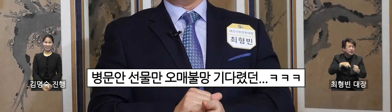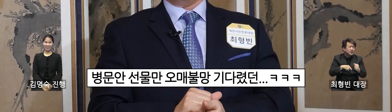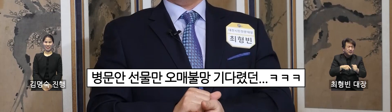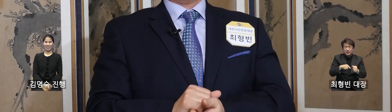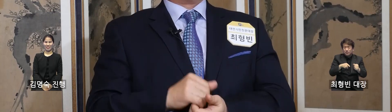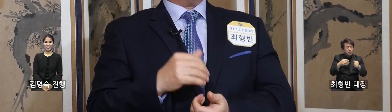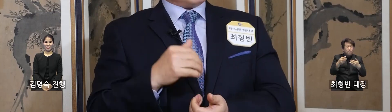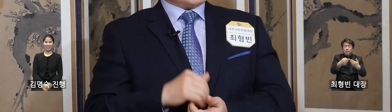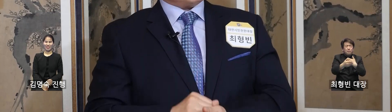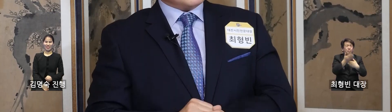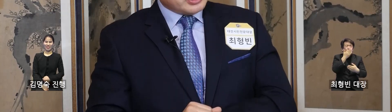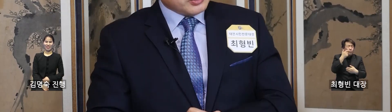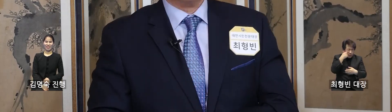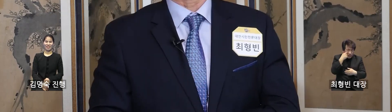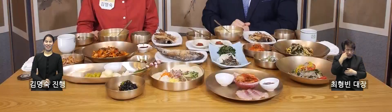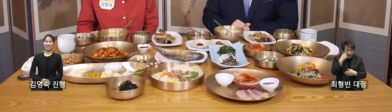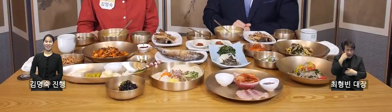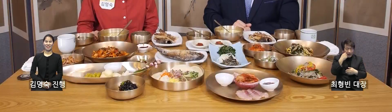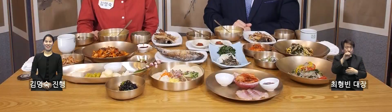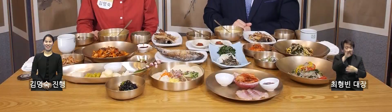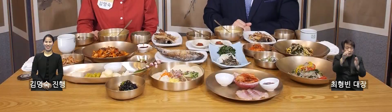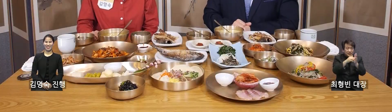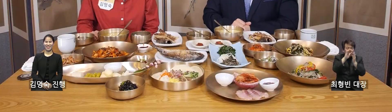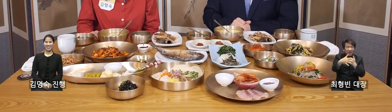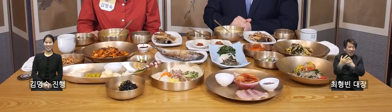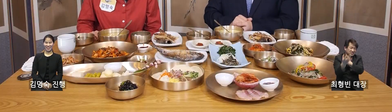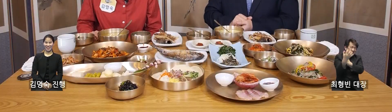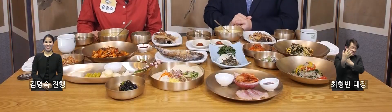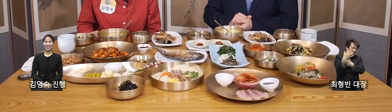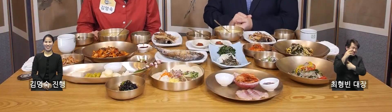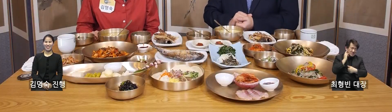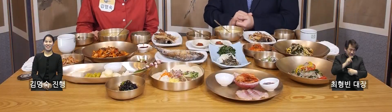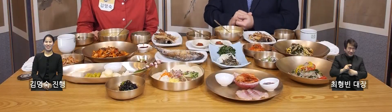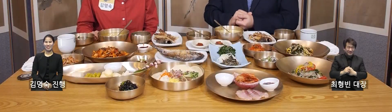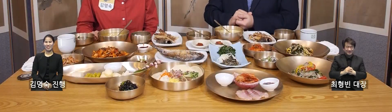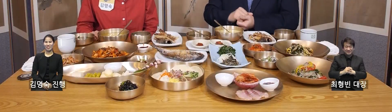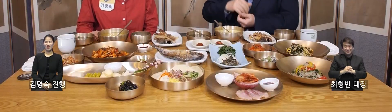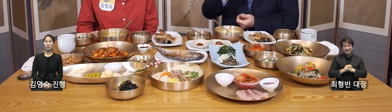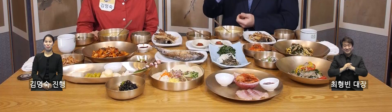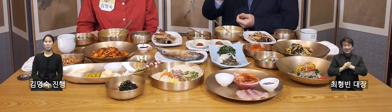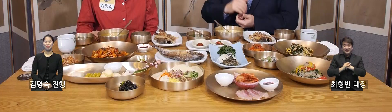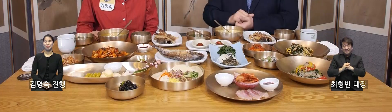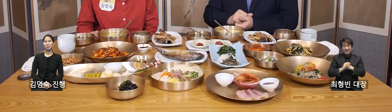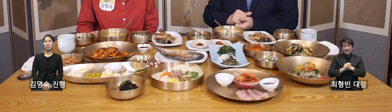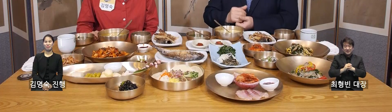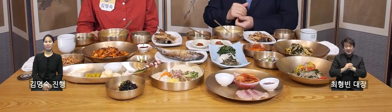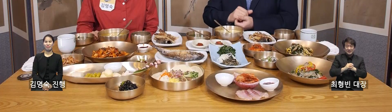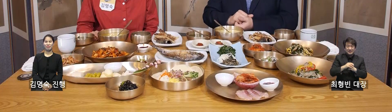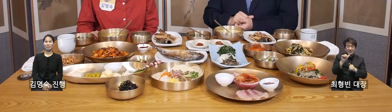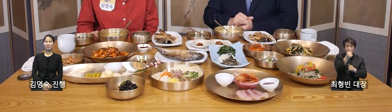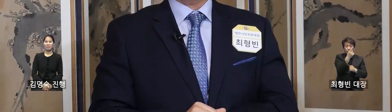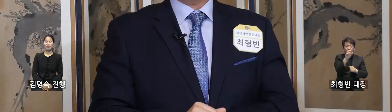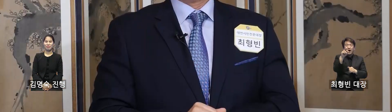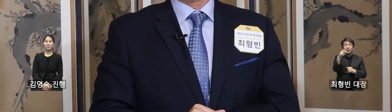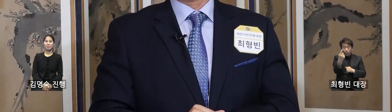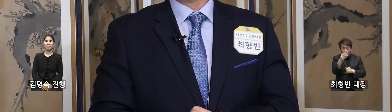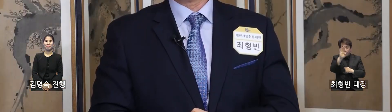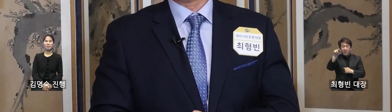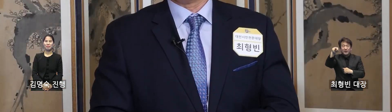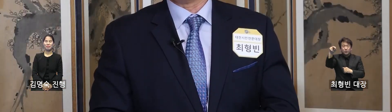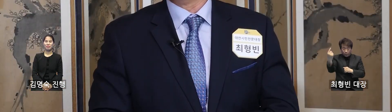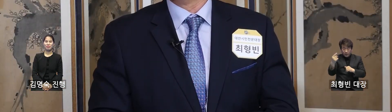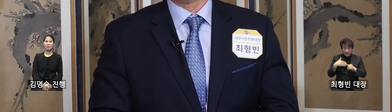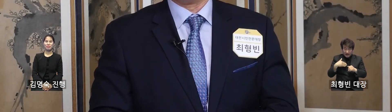없잖아 그랬더니 그 재직해 온 났습니다 좀 한답니다 아 그 황도 와 백도가 제가 어려서 됐는데 제가